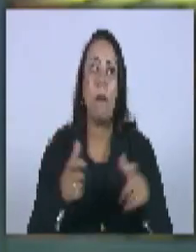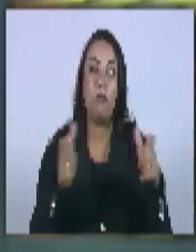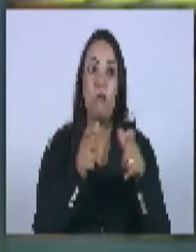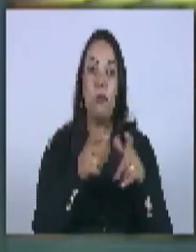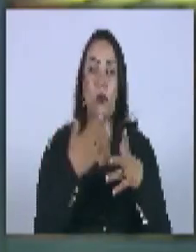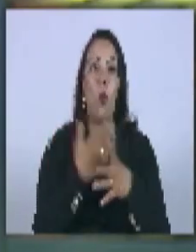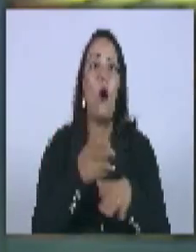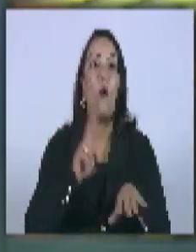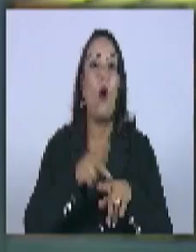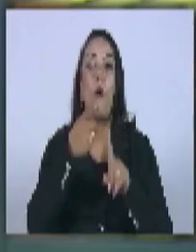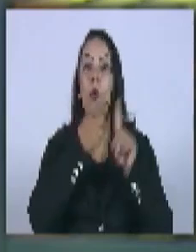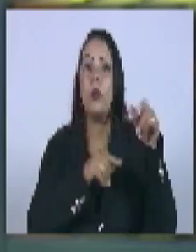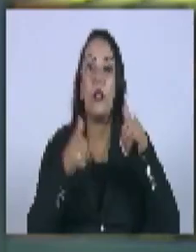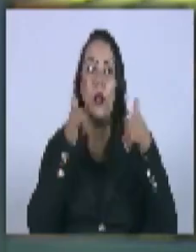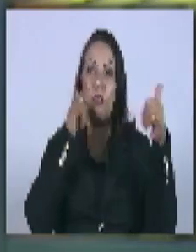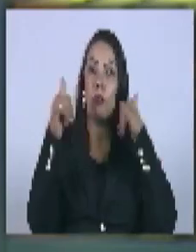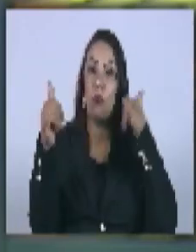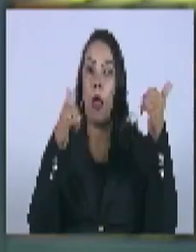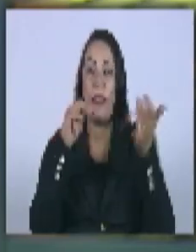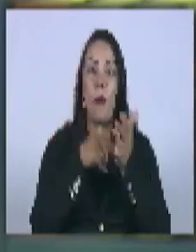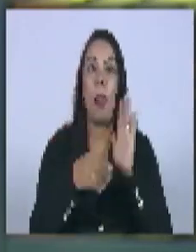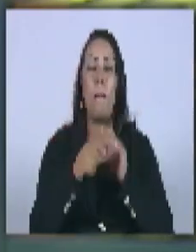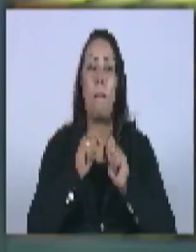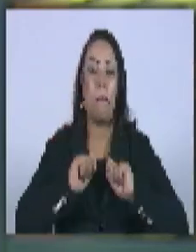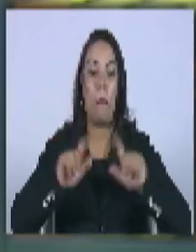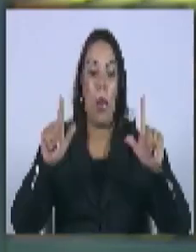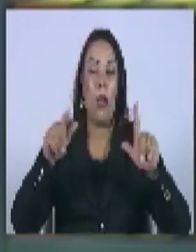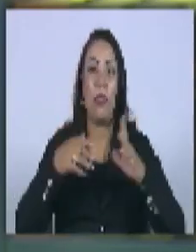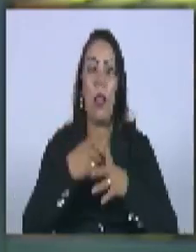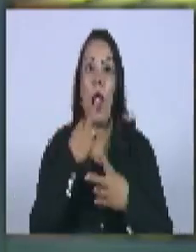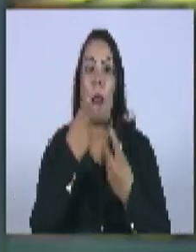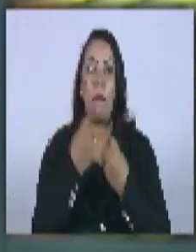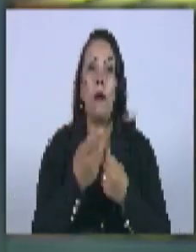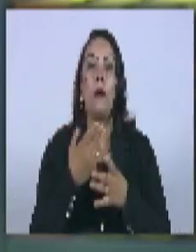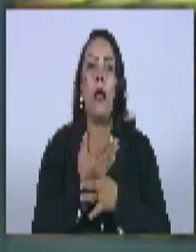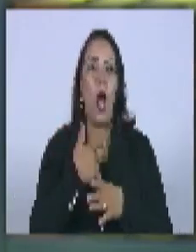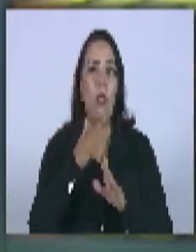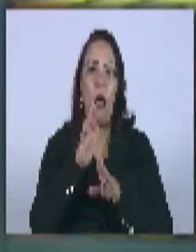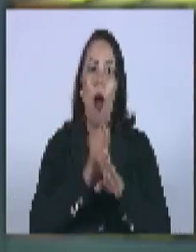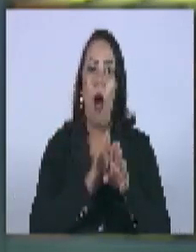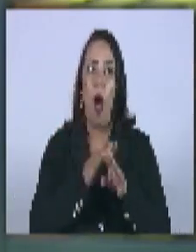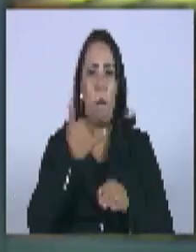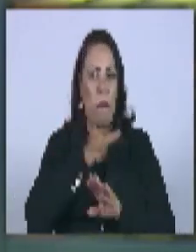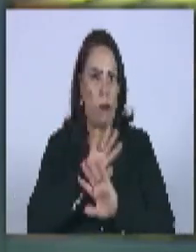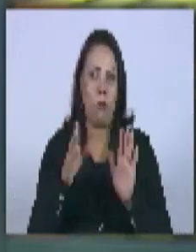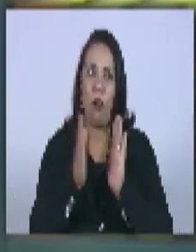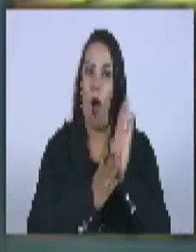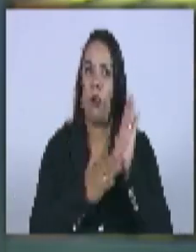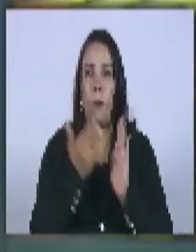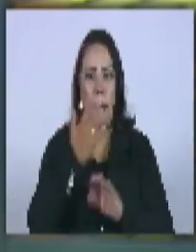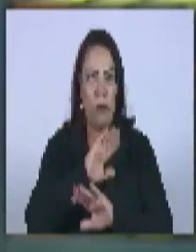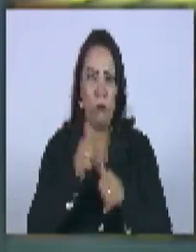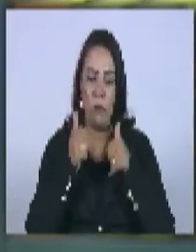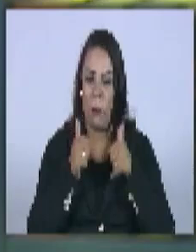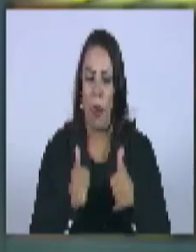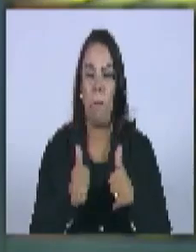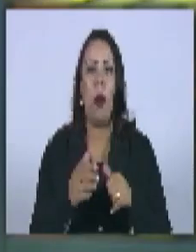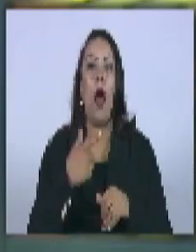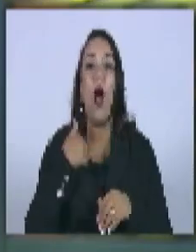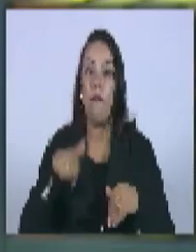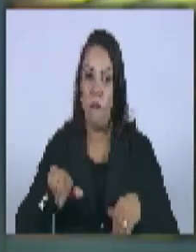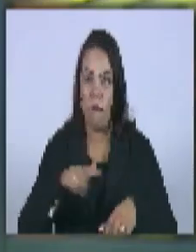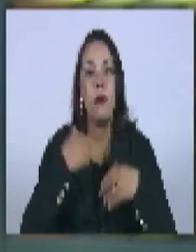الاتصالات ايضا اكد في بيان واحاديث مختلفه ان احنا لم نتاثر وقال ان احنا عندنا